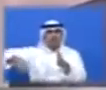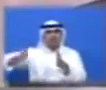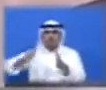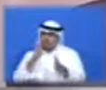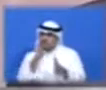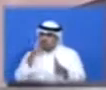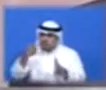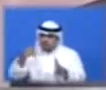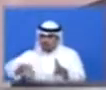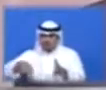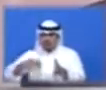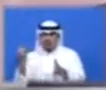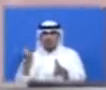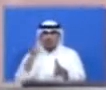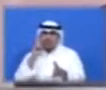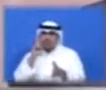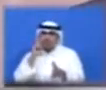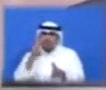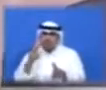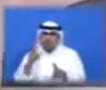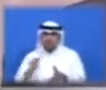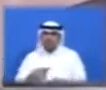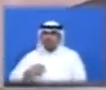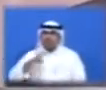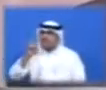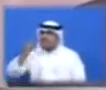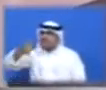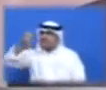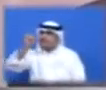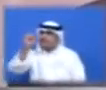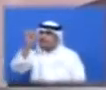تطبيق موضوع التأمين الصحي بالكويت. طبعا